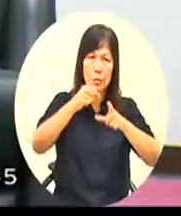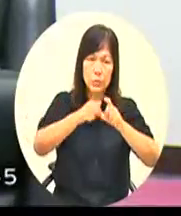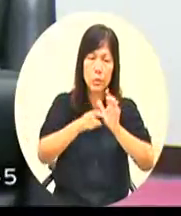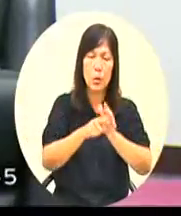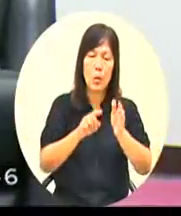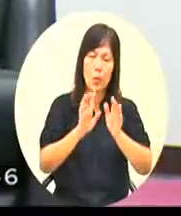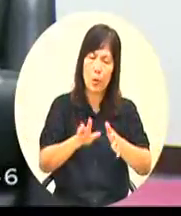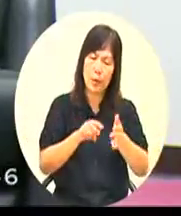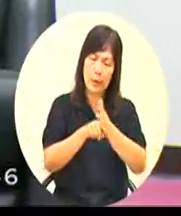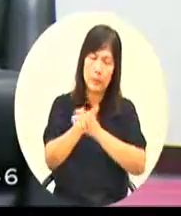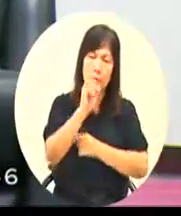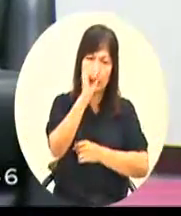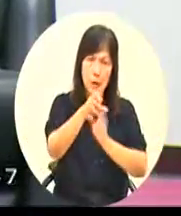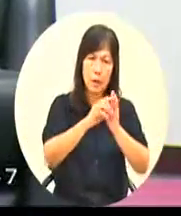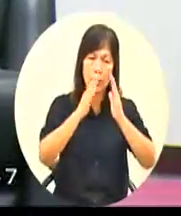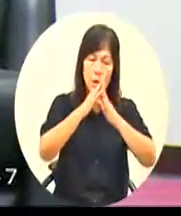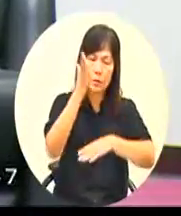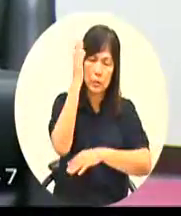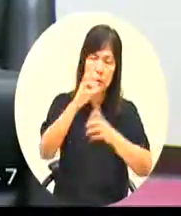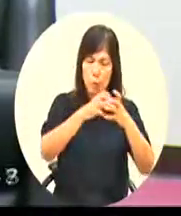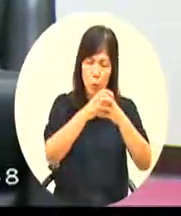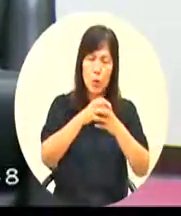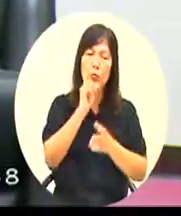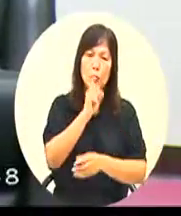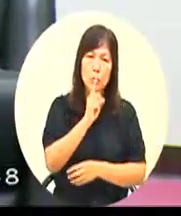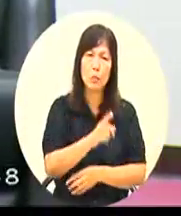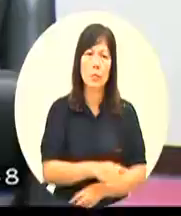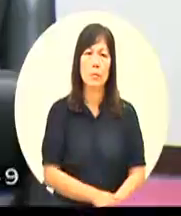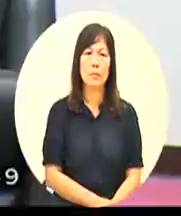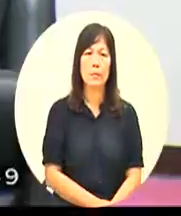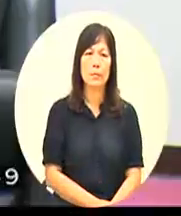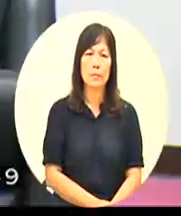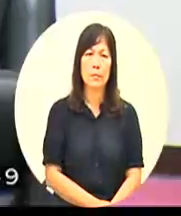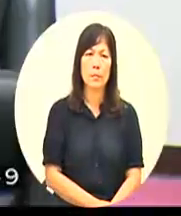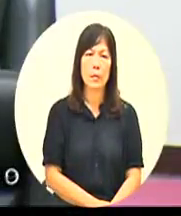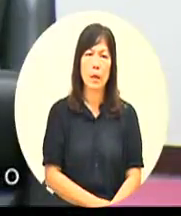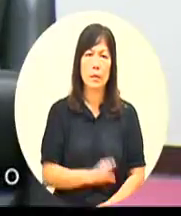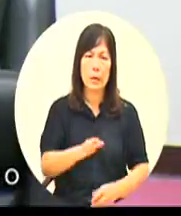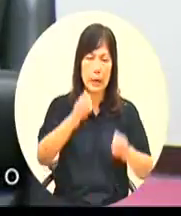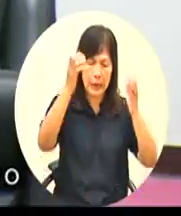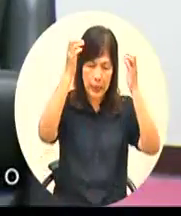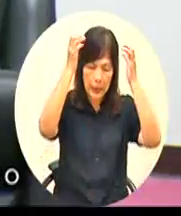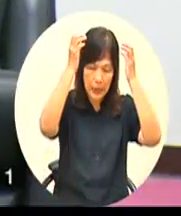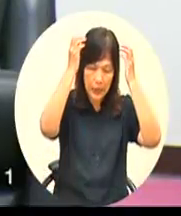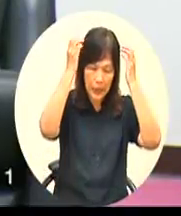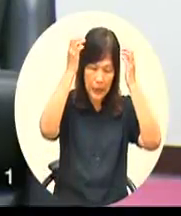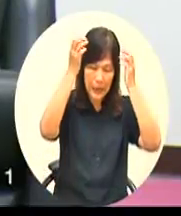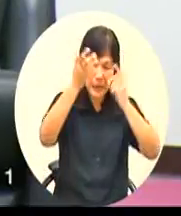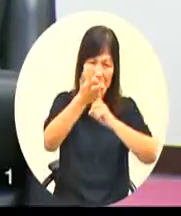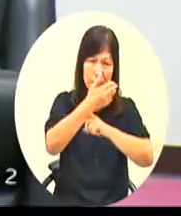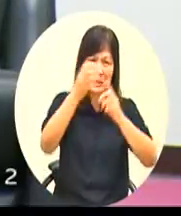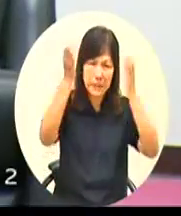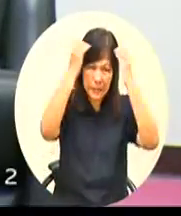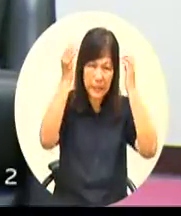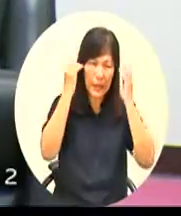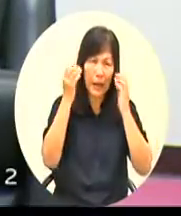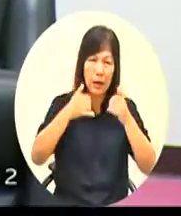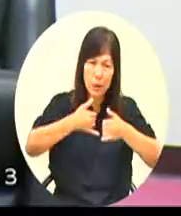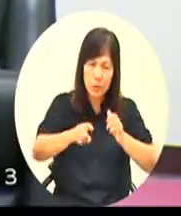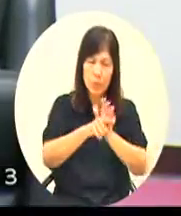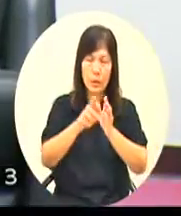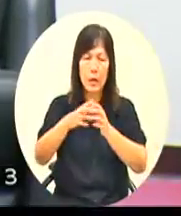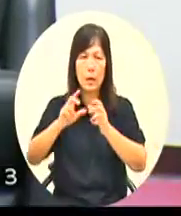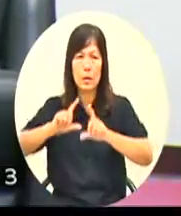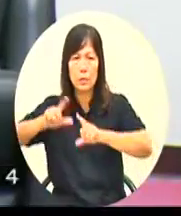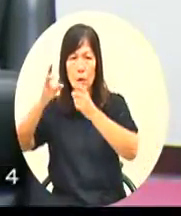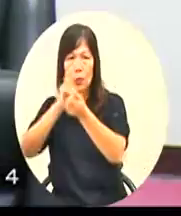这里跟我们市府团队来反映，因为这边是在旗南路跟东林路的一个东林里。的一个位置哈，